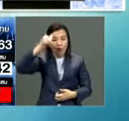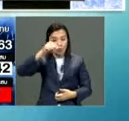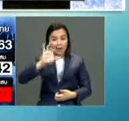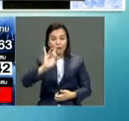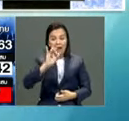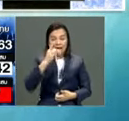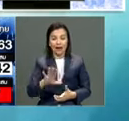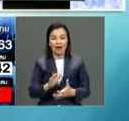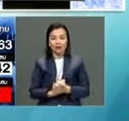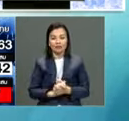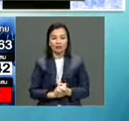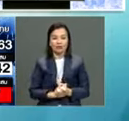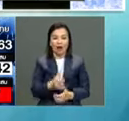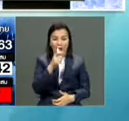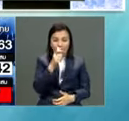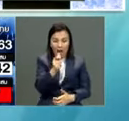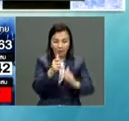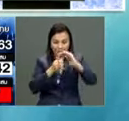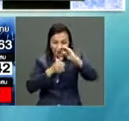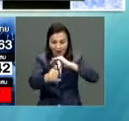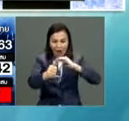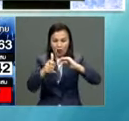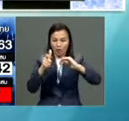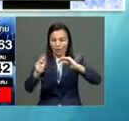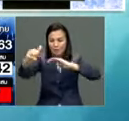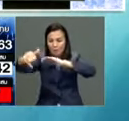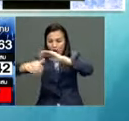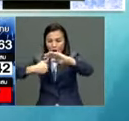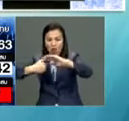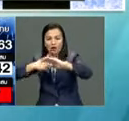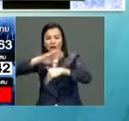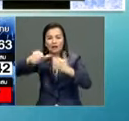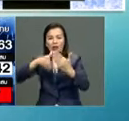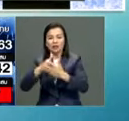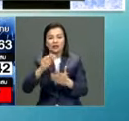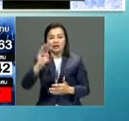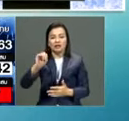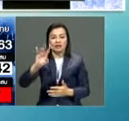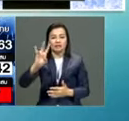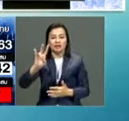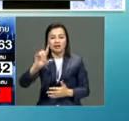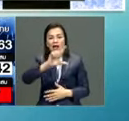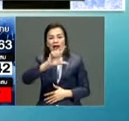วันแล้วนี่นะครับมีคนใช้งานทั้งสิ้นนะครับCheck In Check Outทั้งสิ้นนะครับตอนนี้ประมาณ 47